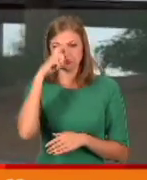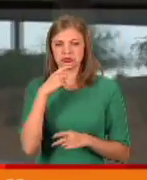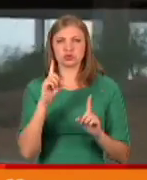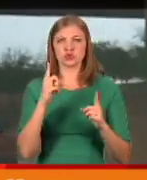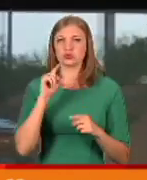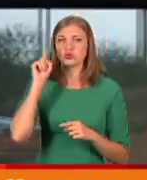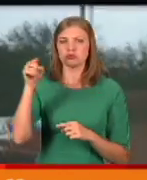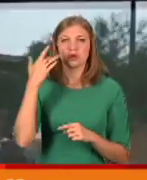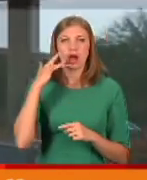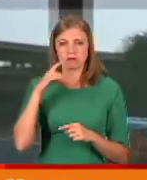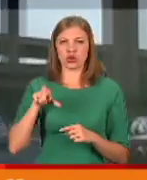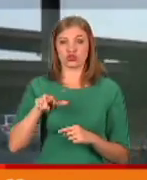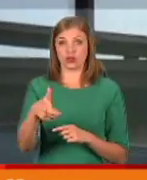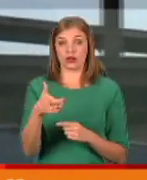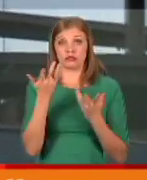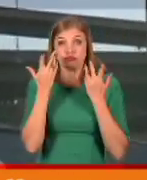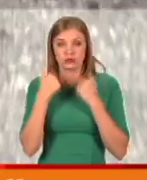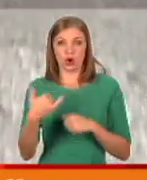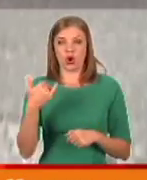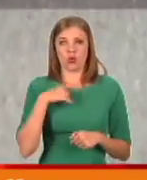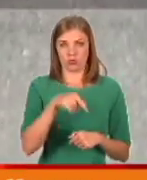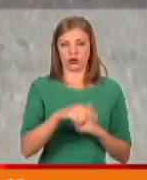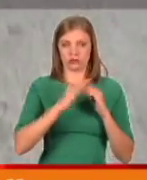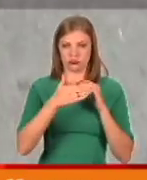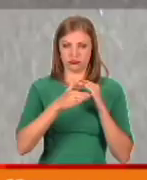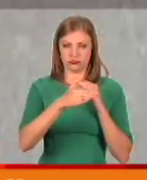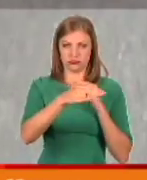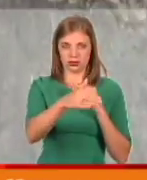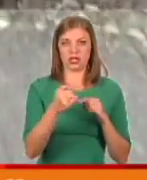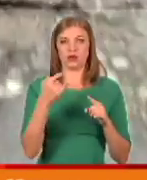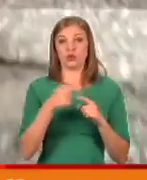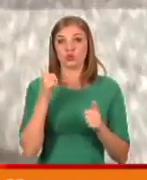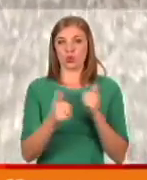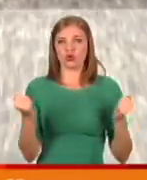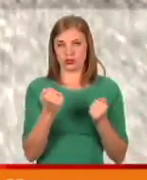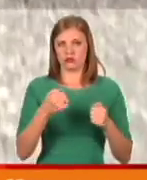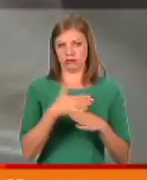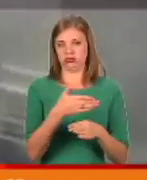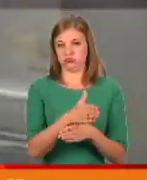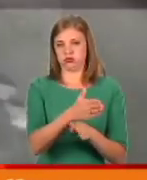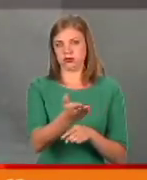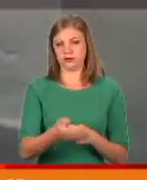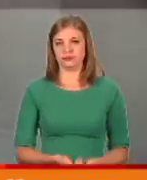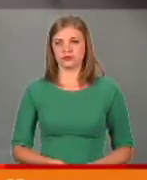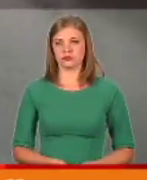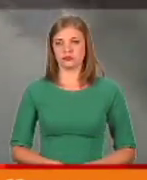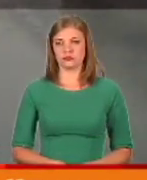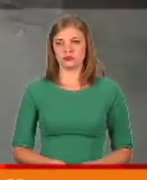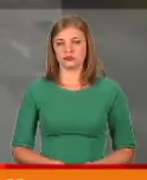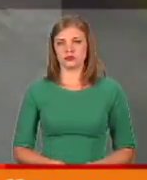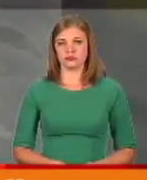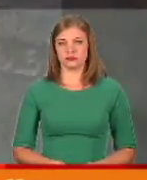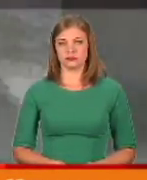чому в них шляхами хоч яйце коти, а у нас щоліта брижаться хвилями та щозими репаються.